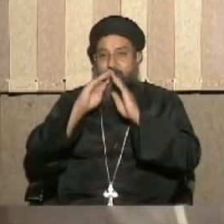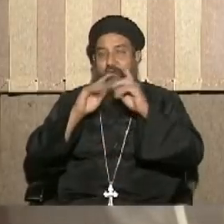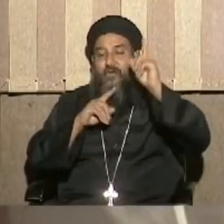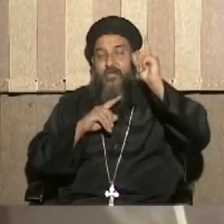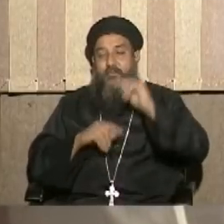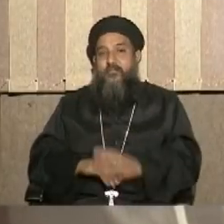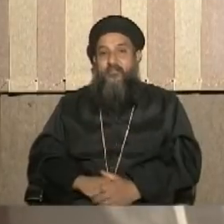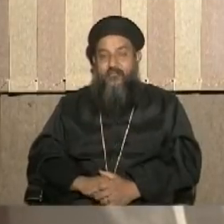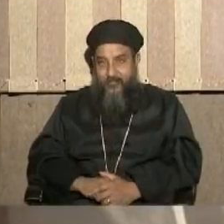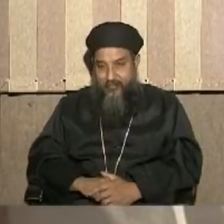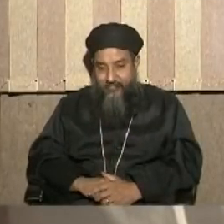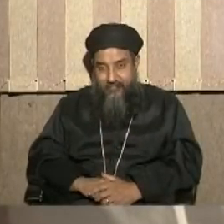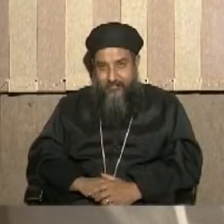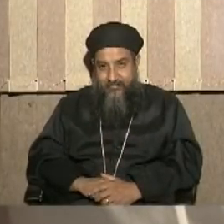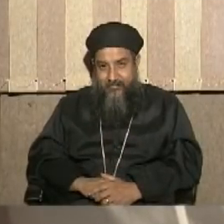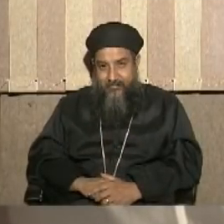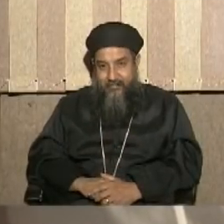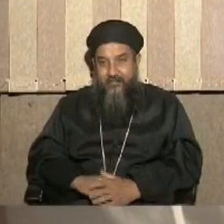أشكرك يا رب